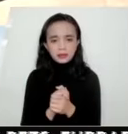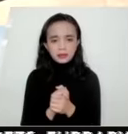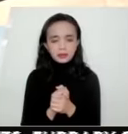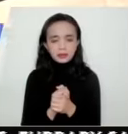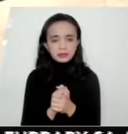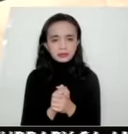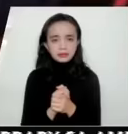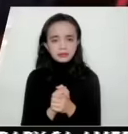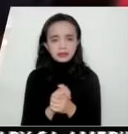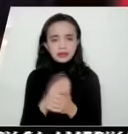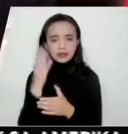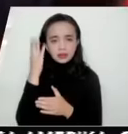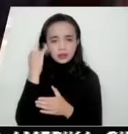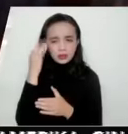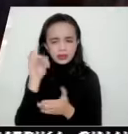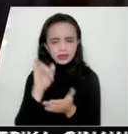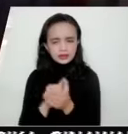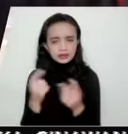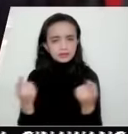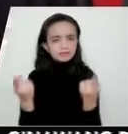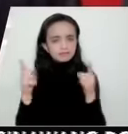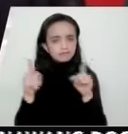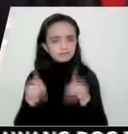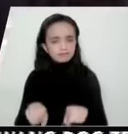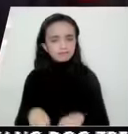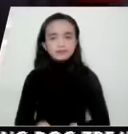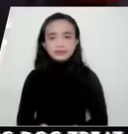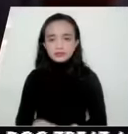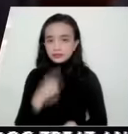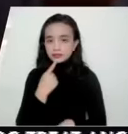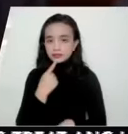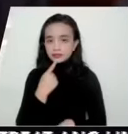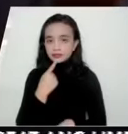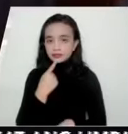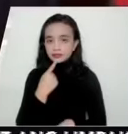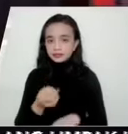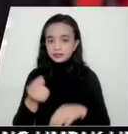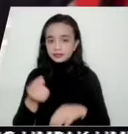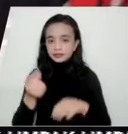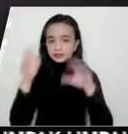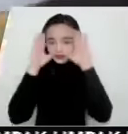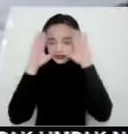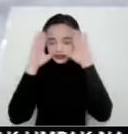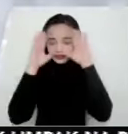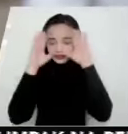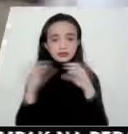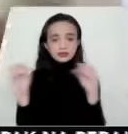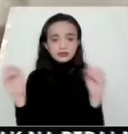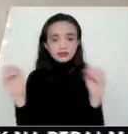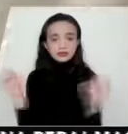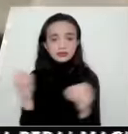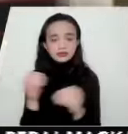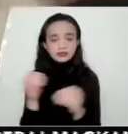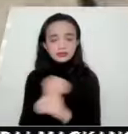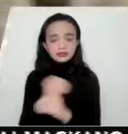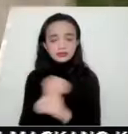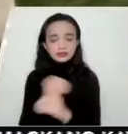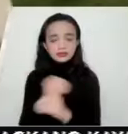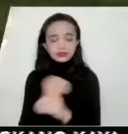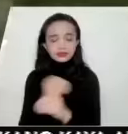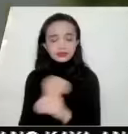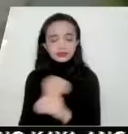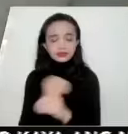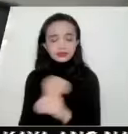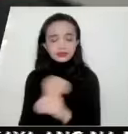kung bakit ganun. Ayon kay Presidential Communications Office Secretary Cheloy Garafil, lagi raw available si Pangulong